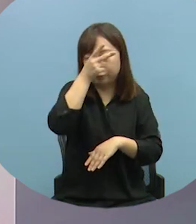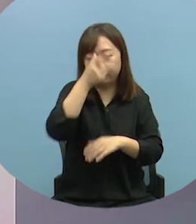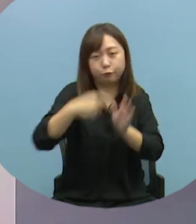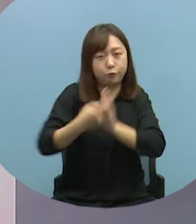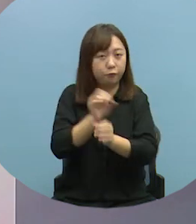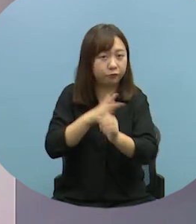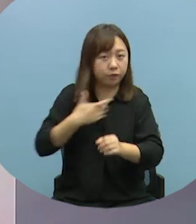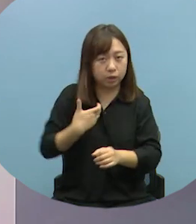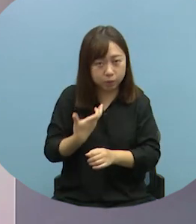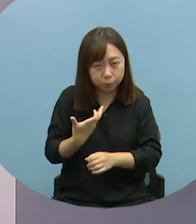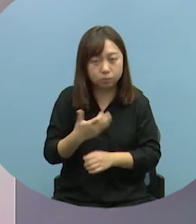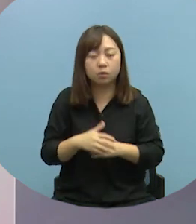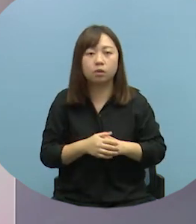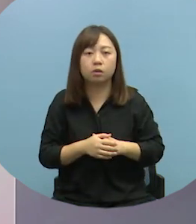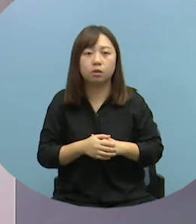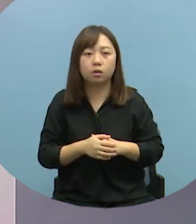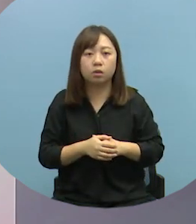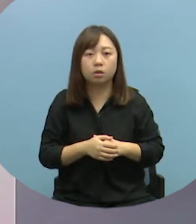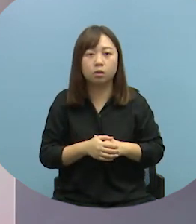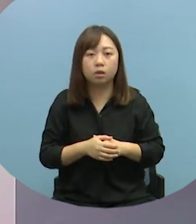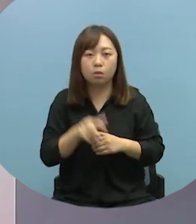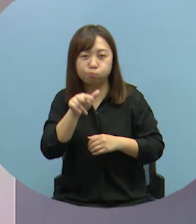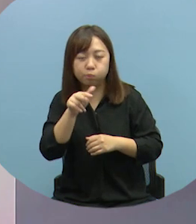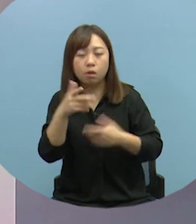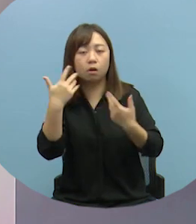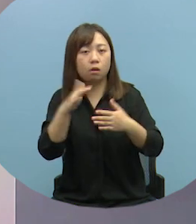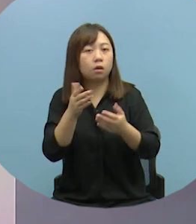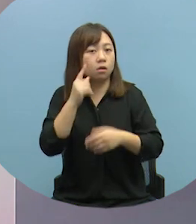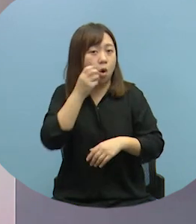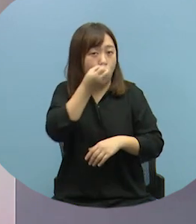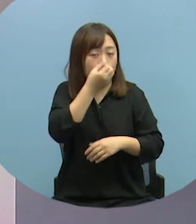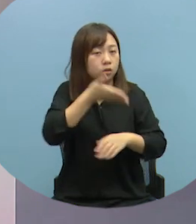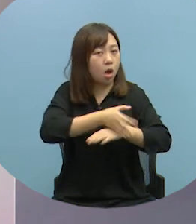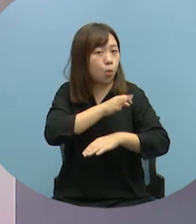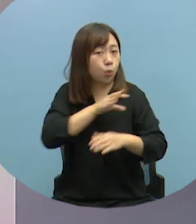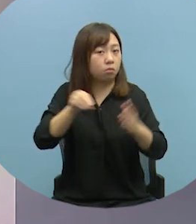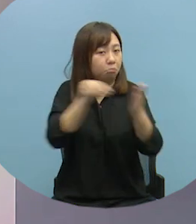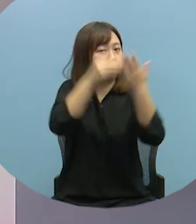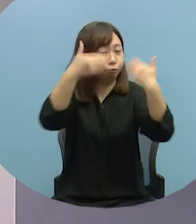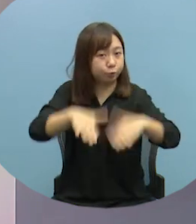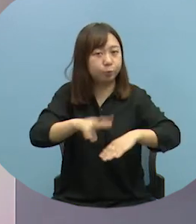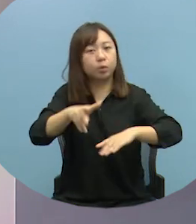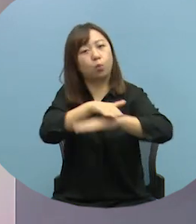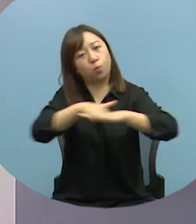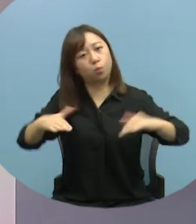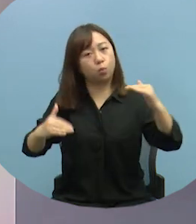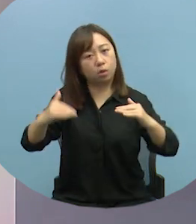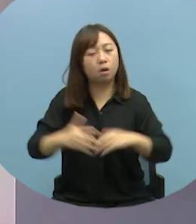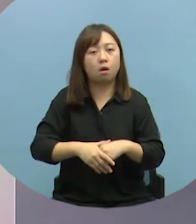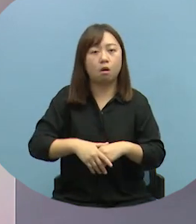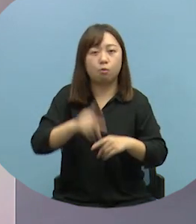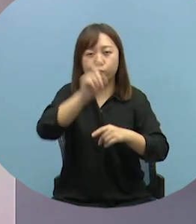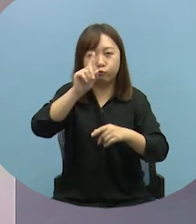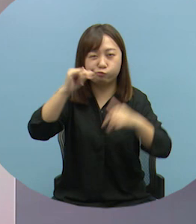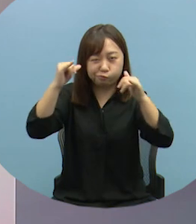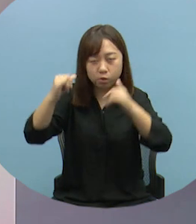效。香港國安法實施之後，香港社會恢復穩定，黑暴絕跡，市